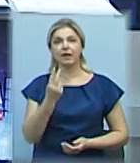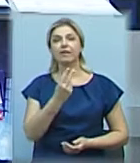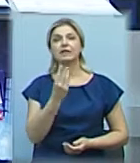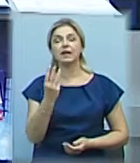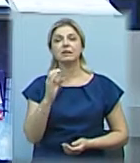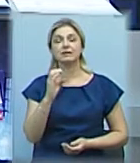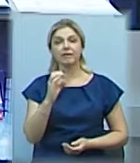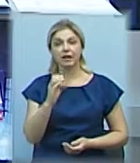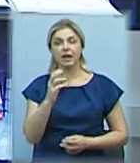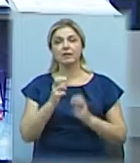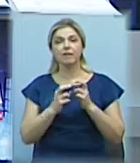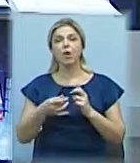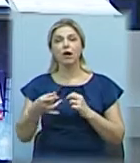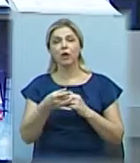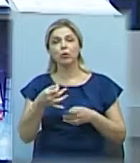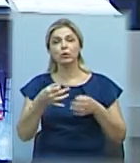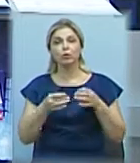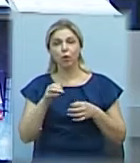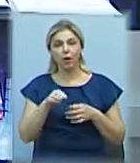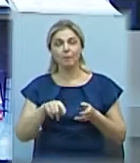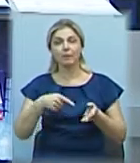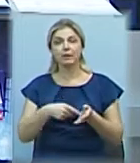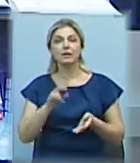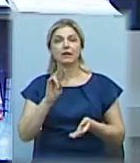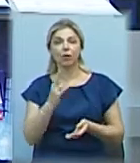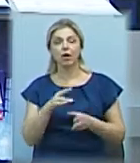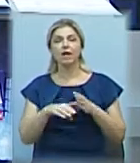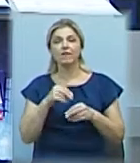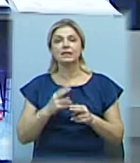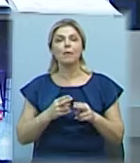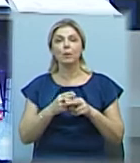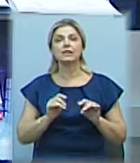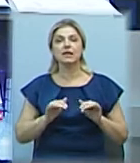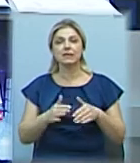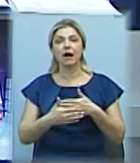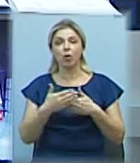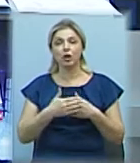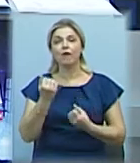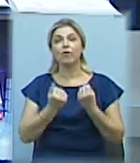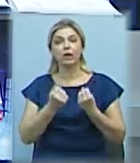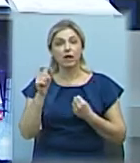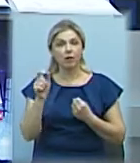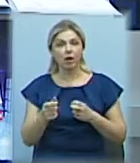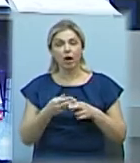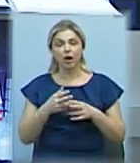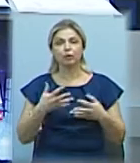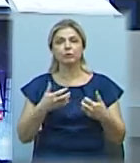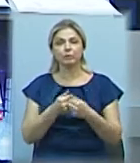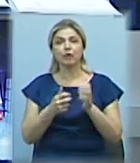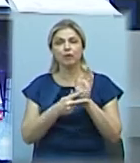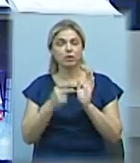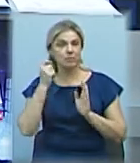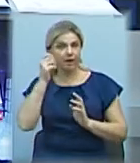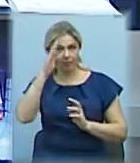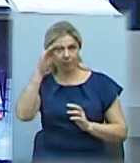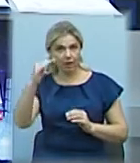Третього вересня Заводським районним судом міста Миколаєва обрано запобіжний захід водієві, який збив 8-річного хлопчика